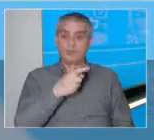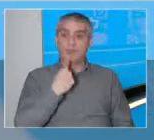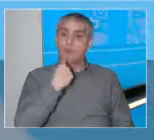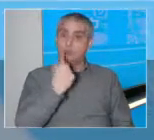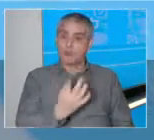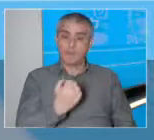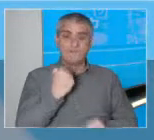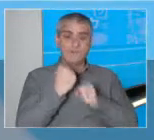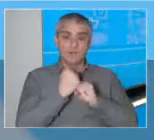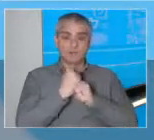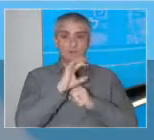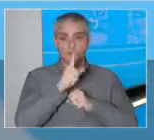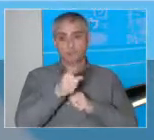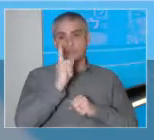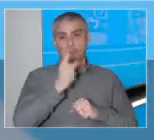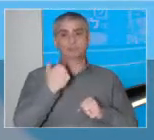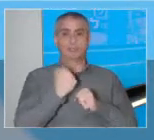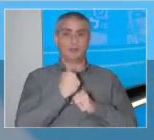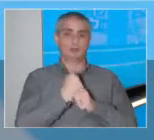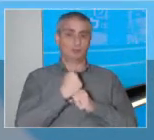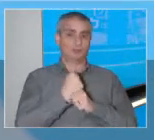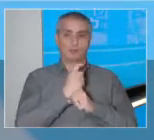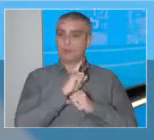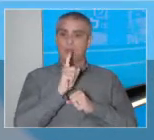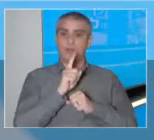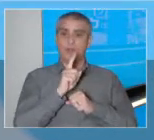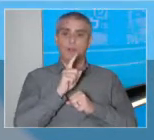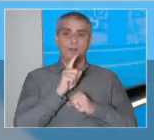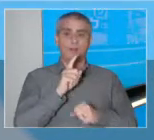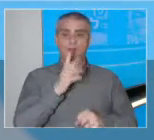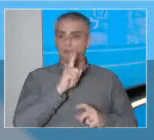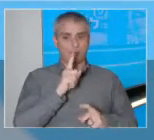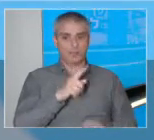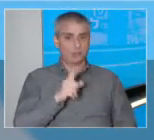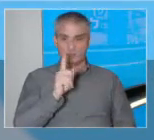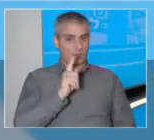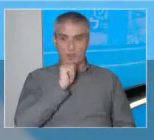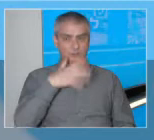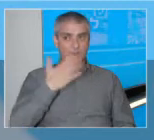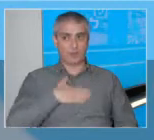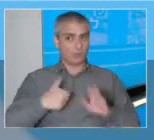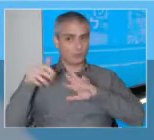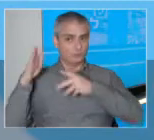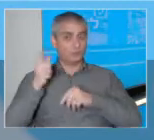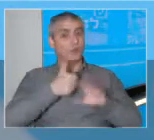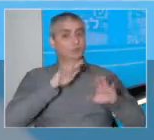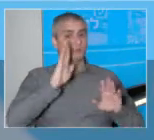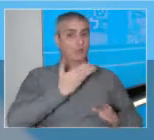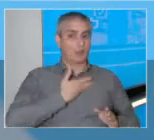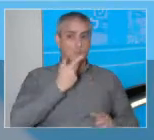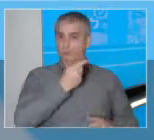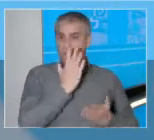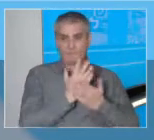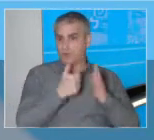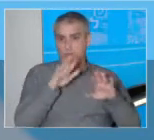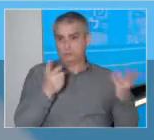אומר ועושה את מה שעליך לעשות, לא אם אתה עושה... אבל אתה לא שואף להיות ראש ממשלה, ראש ממשלה בסוף צריך ליהנות. הוא כבר ראש ממשלה,